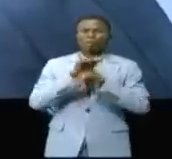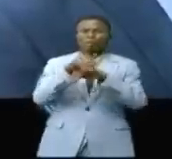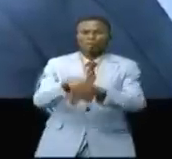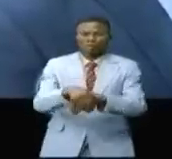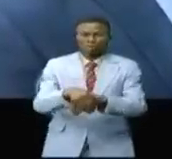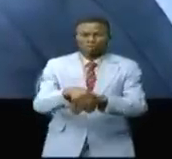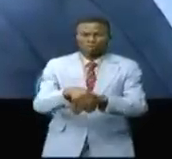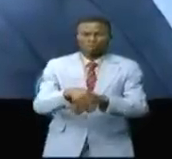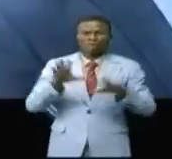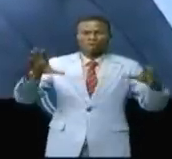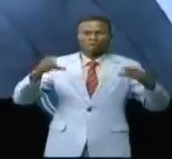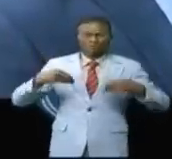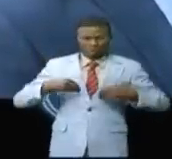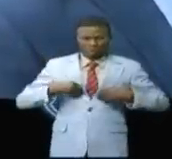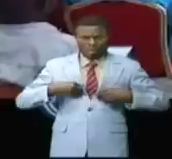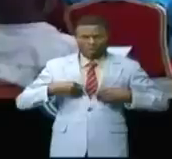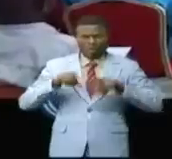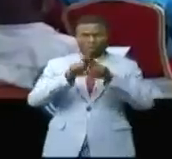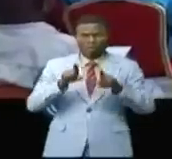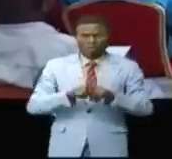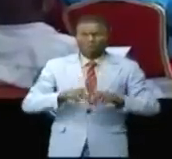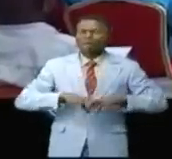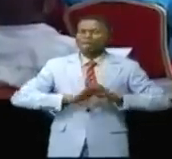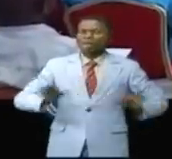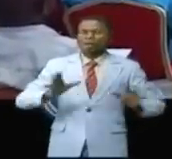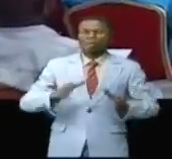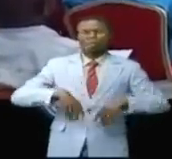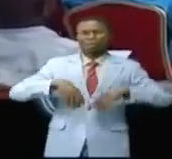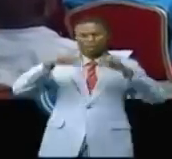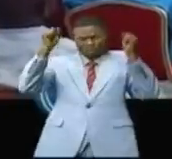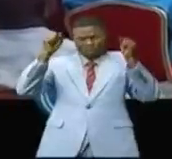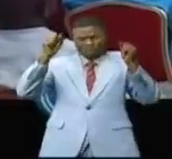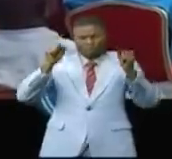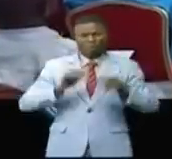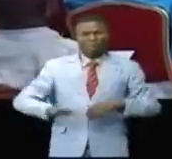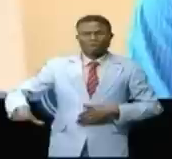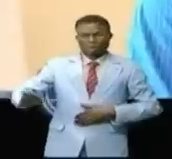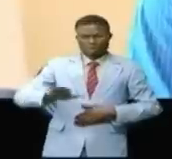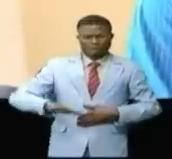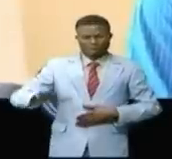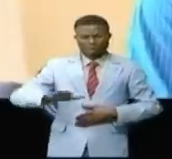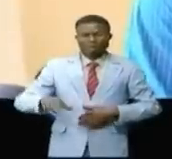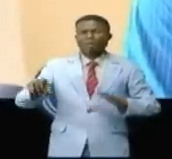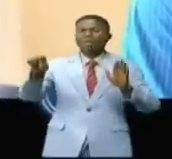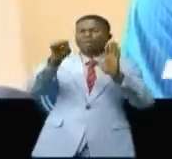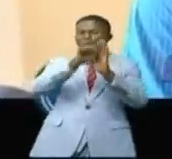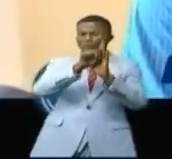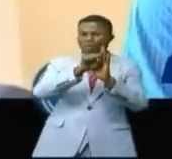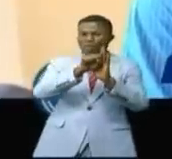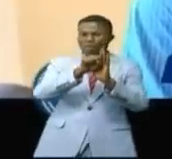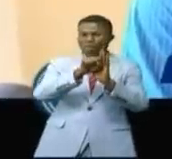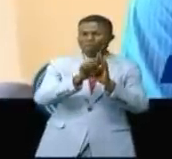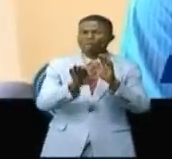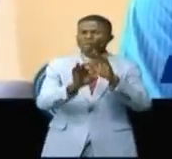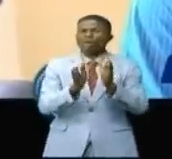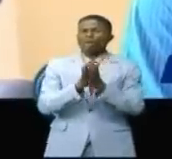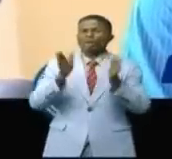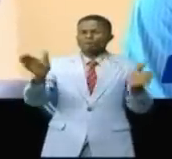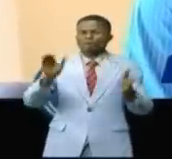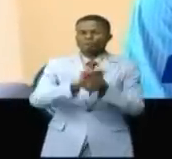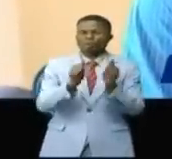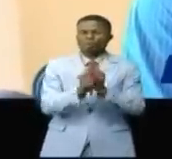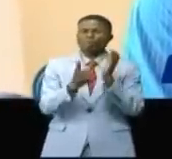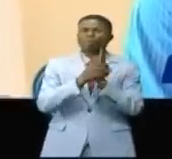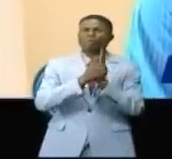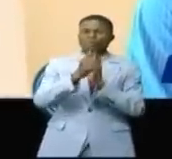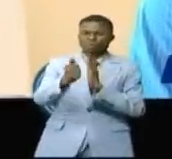l'acceptabilité et l'adaptabilité le i rapport à les indices valve a su en matière de gratuité